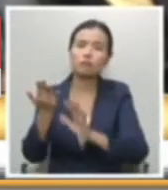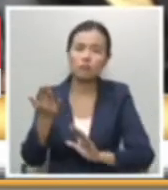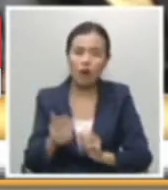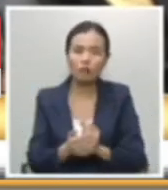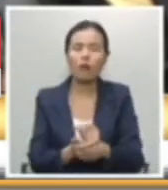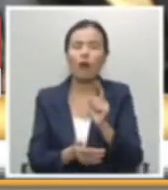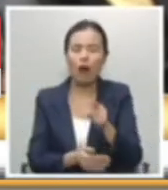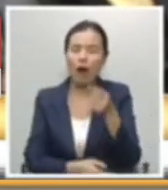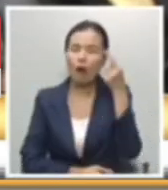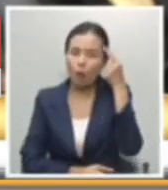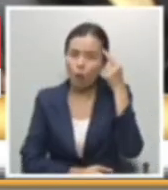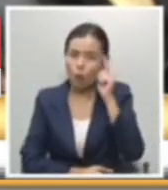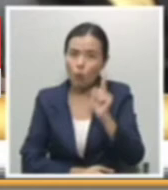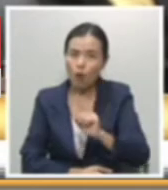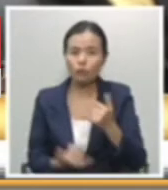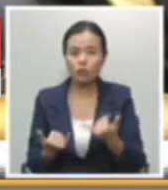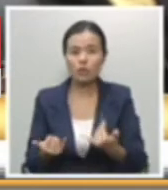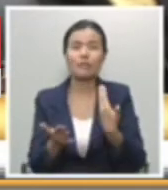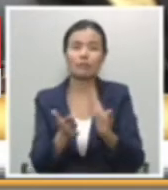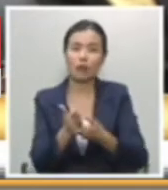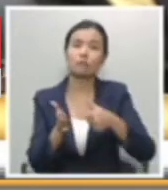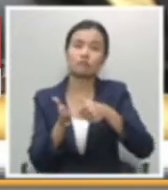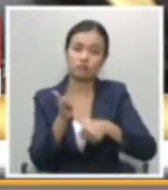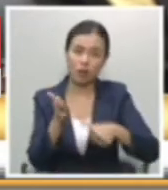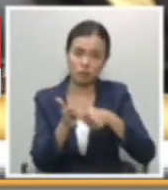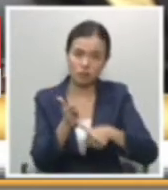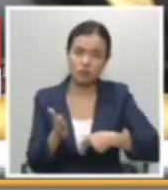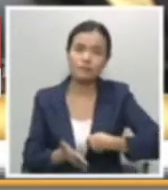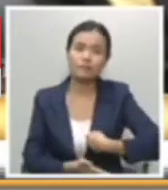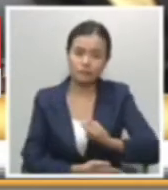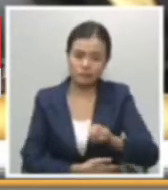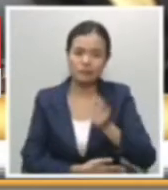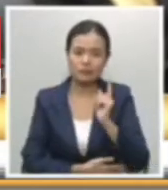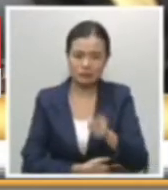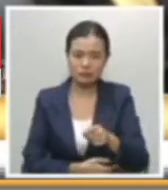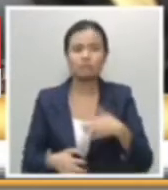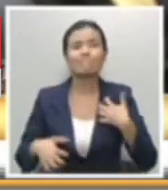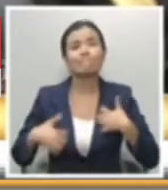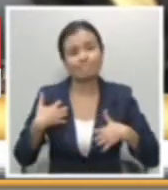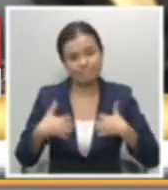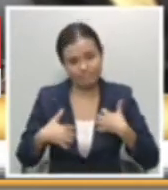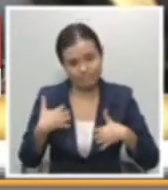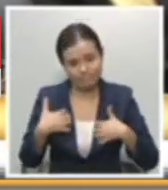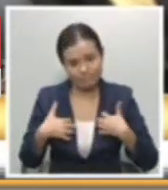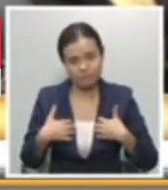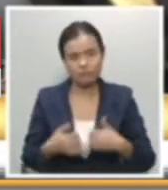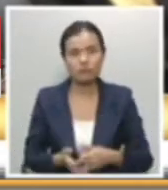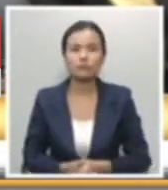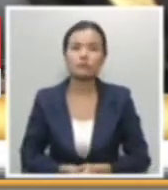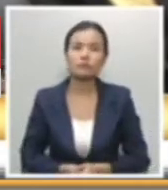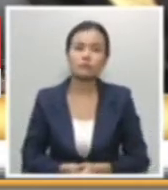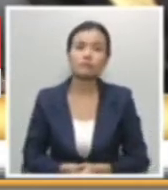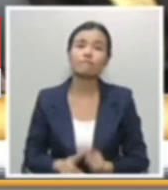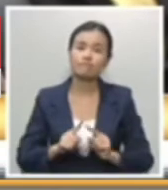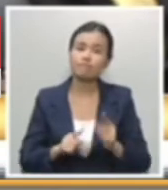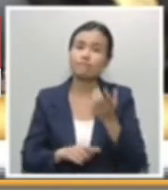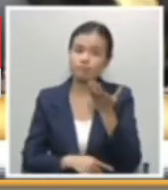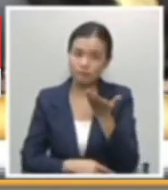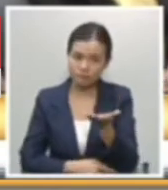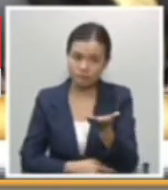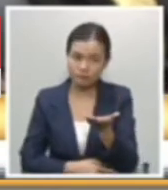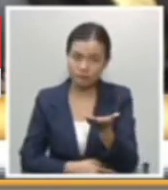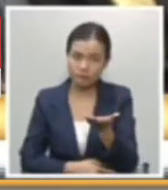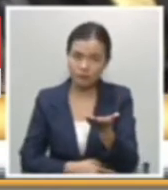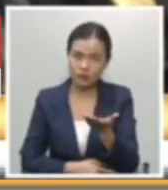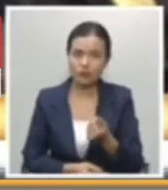ว่าขณะนี้เสียภาษีทั้งๆที่พวกเขาก็ลำบากอยู่แต่ท่านก็ต้